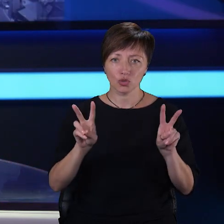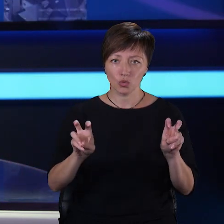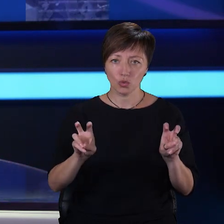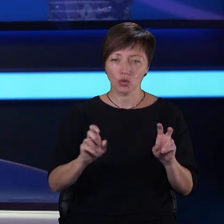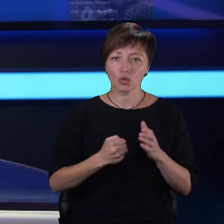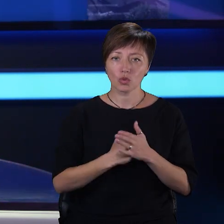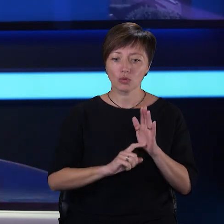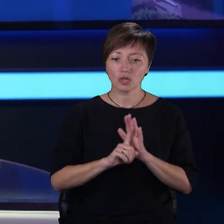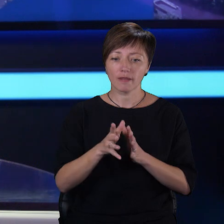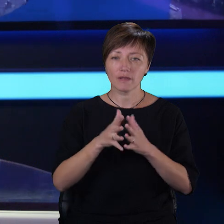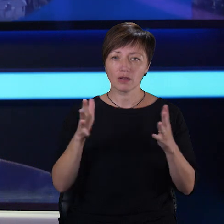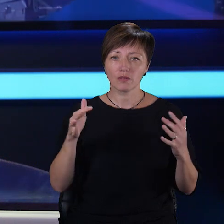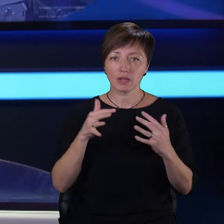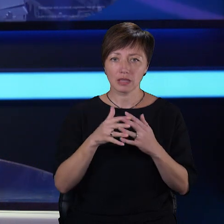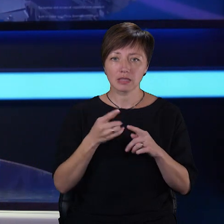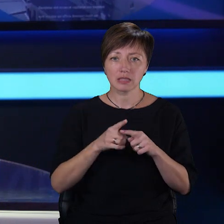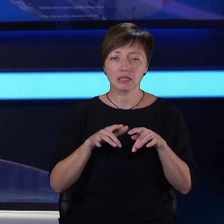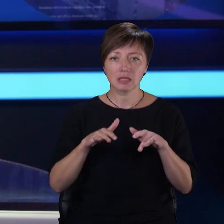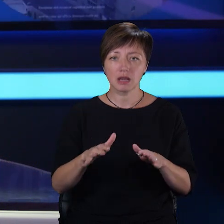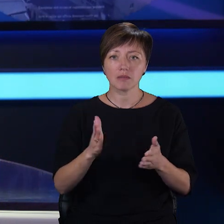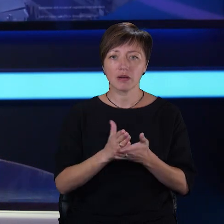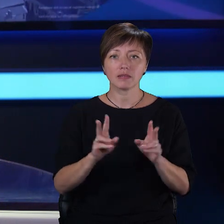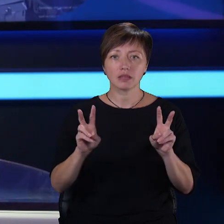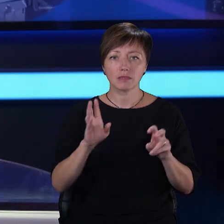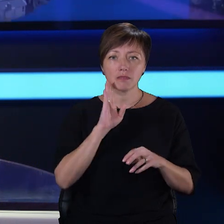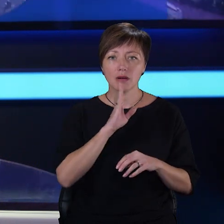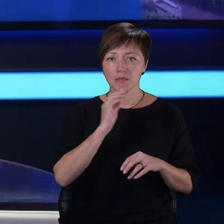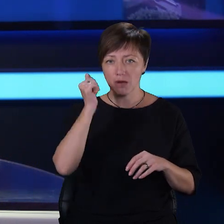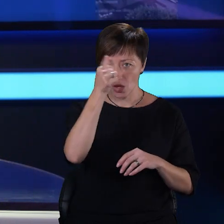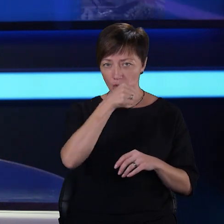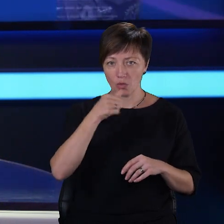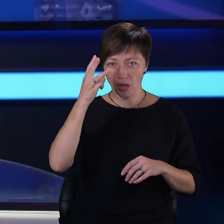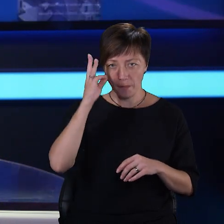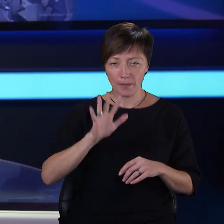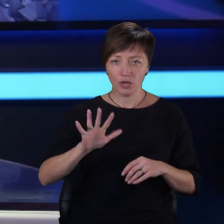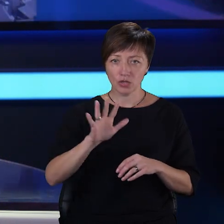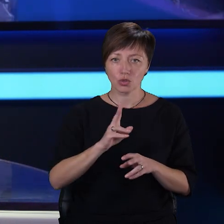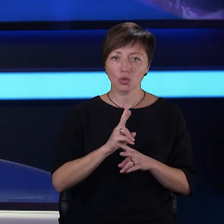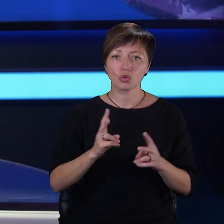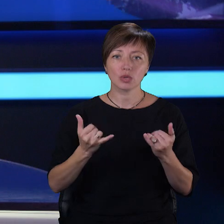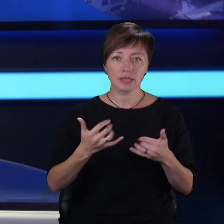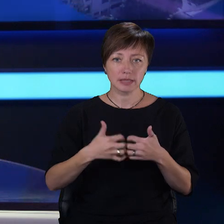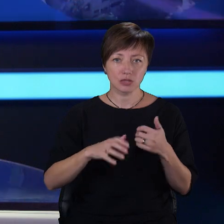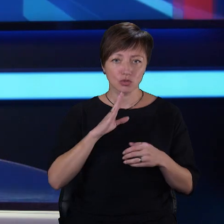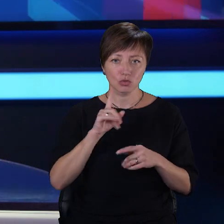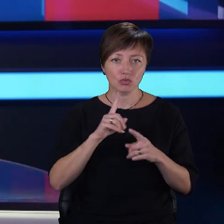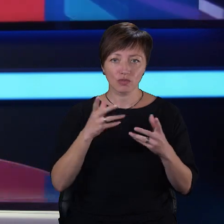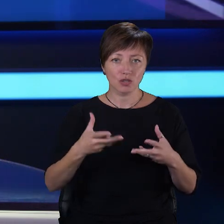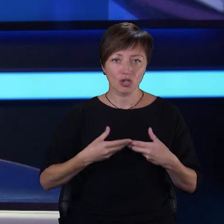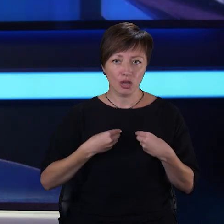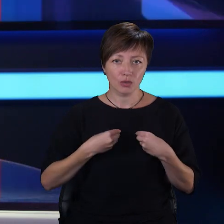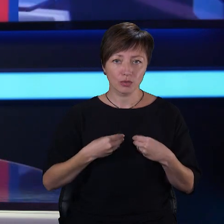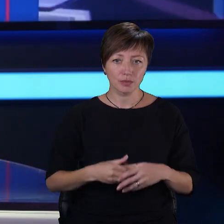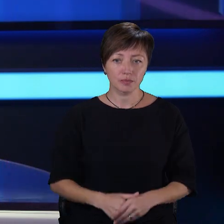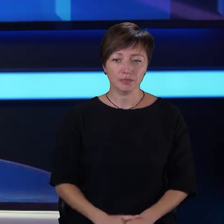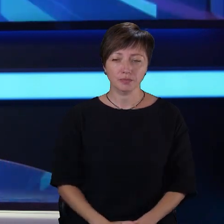До початку повномасштабної війни цей захід мав назву «Мама року Хмельниччини». Хто нині серед жінок, що